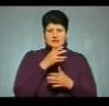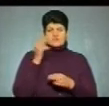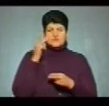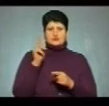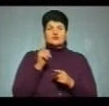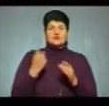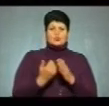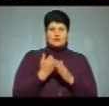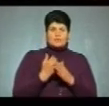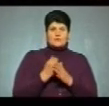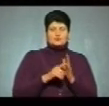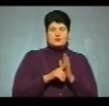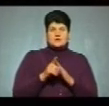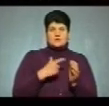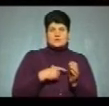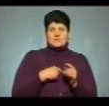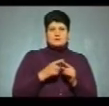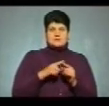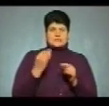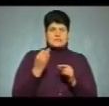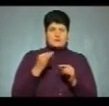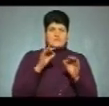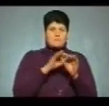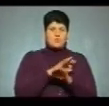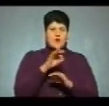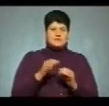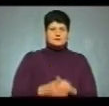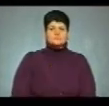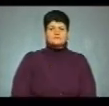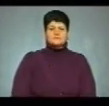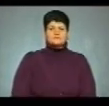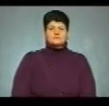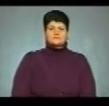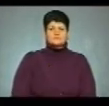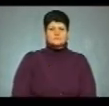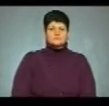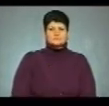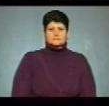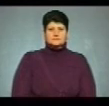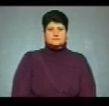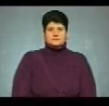новому і запустити в себе такий цікавий проєкт. Діана Ярошенко, Андрій Прокопів, новини.